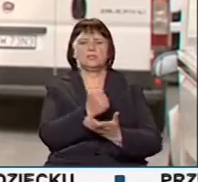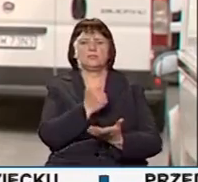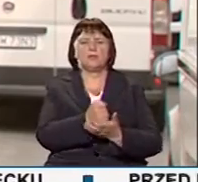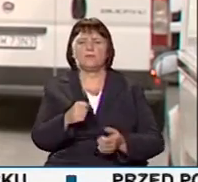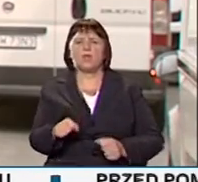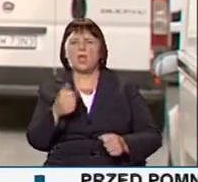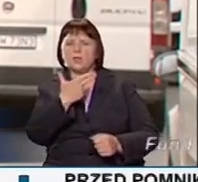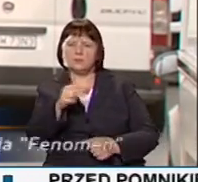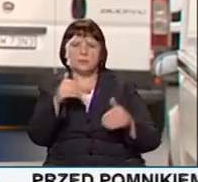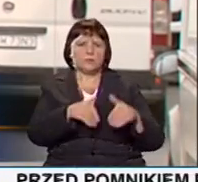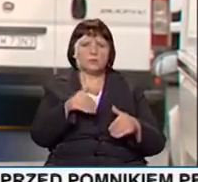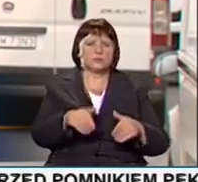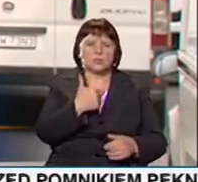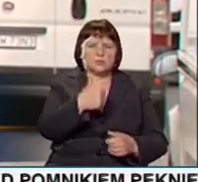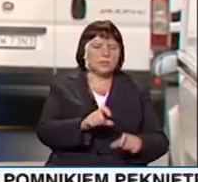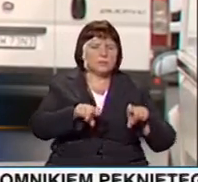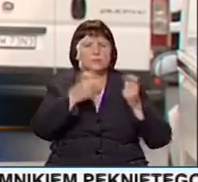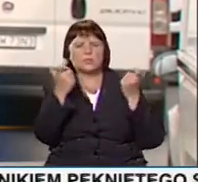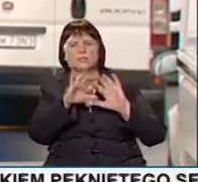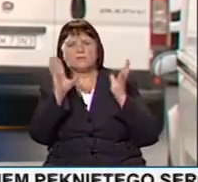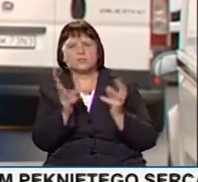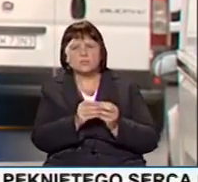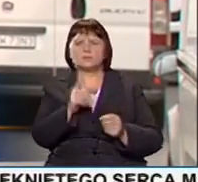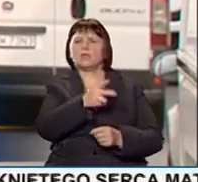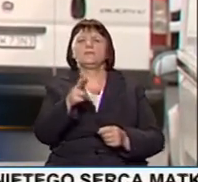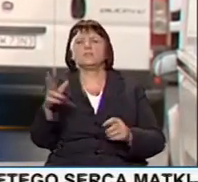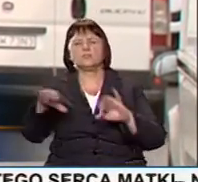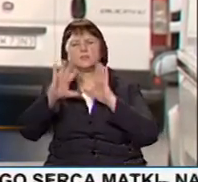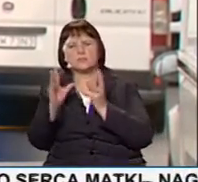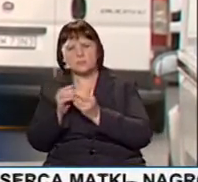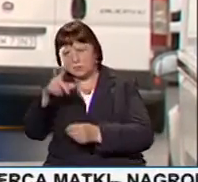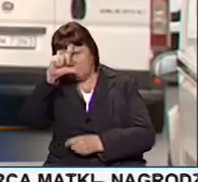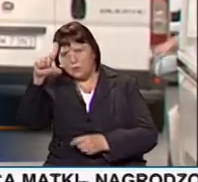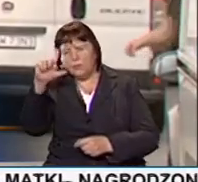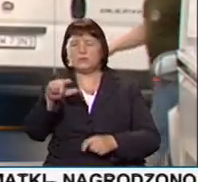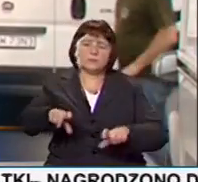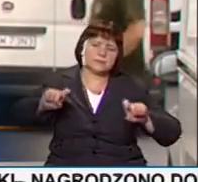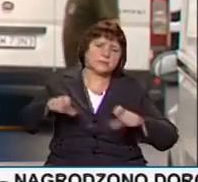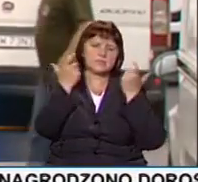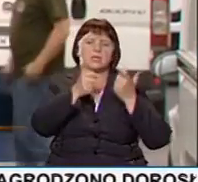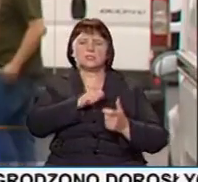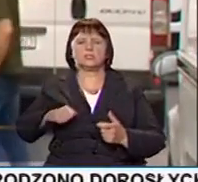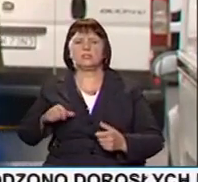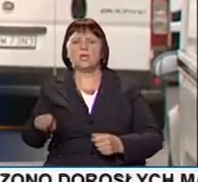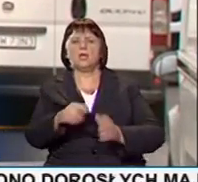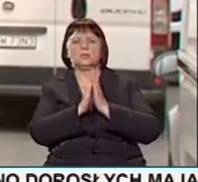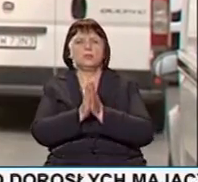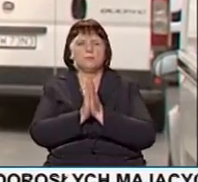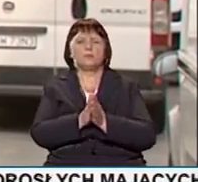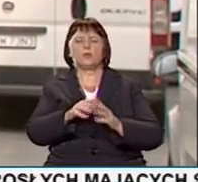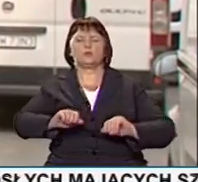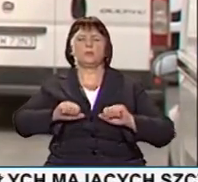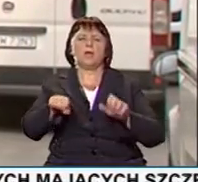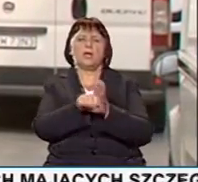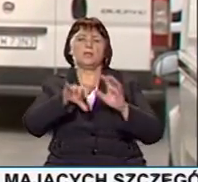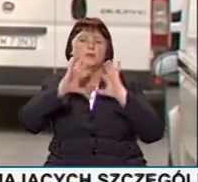co przekładać jednego przypadku na wszystkie i na wszystkich ludzi. Tak się czasami niestety zdarza. Apel tylko do tych, którzy jeżdżą i